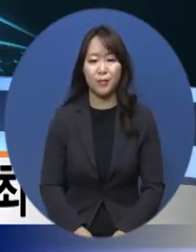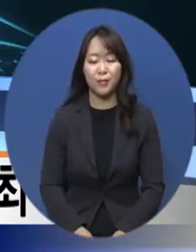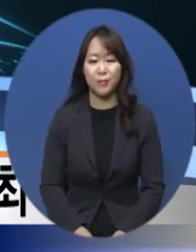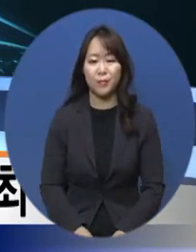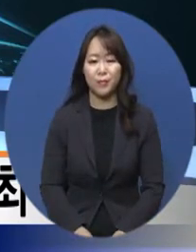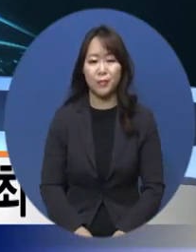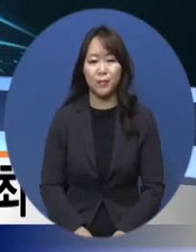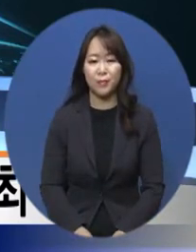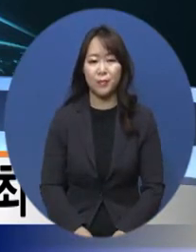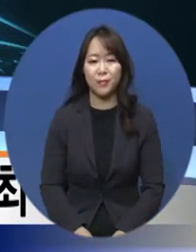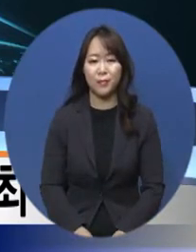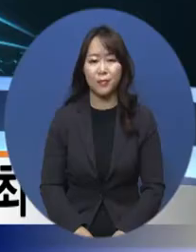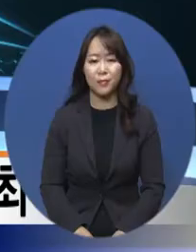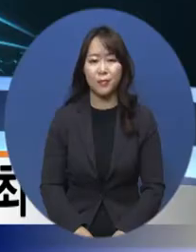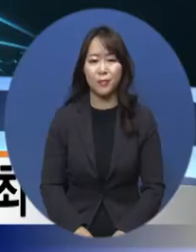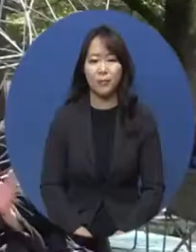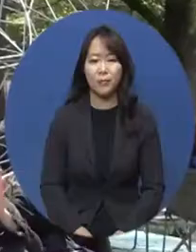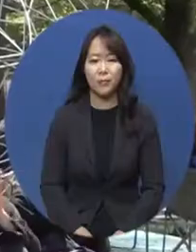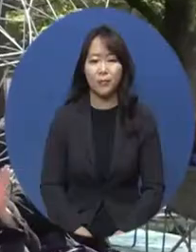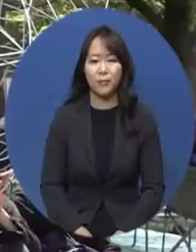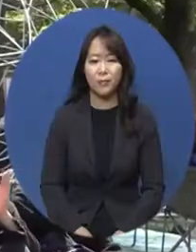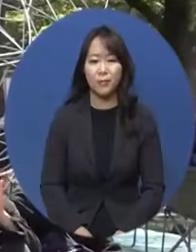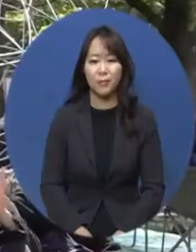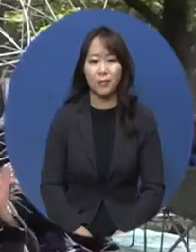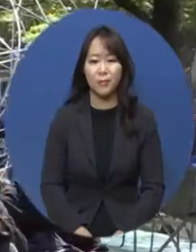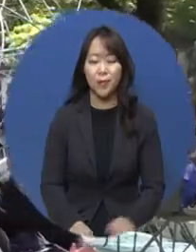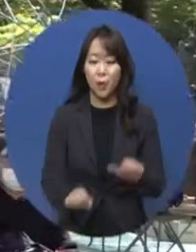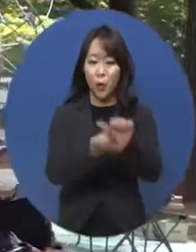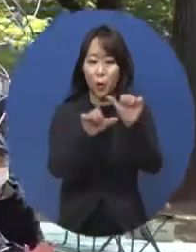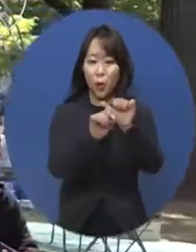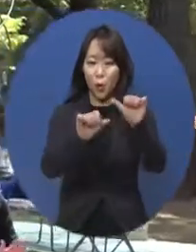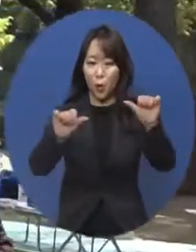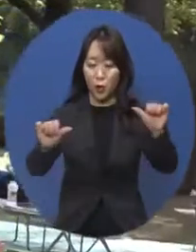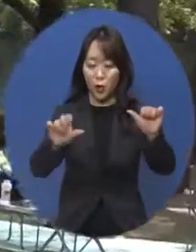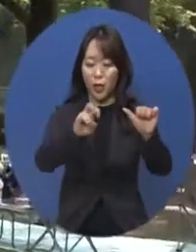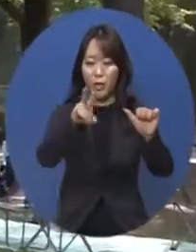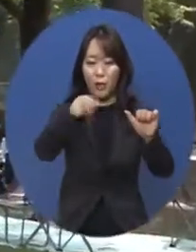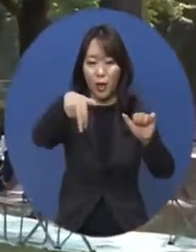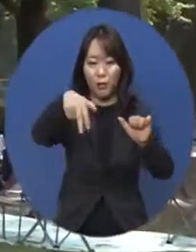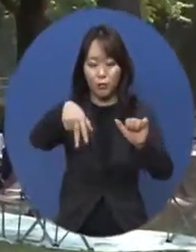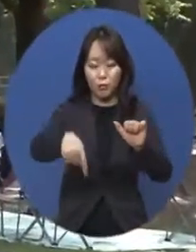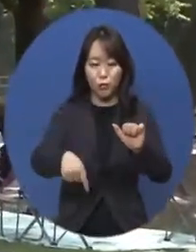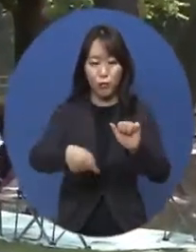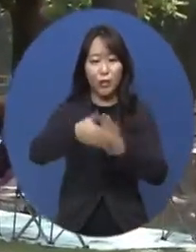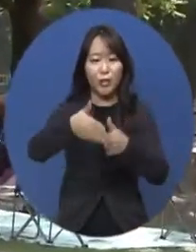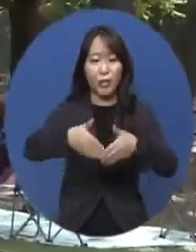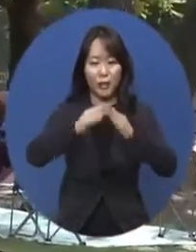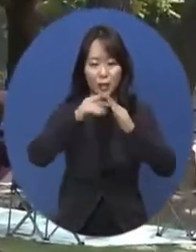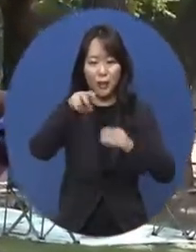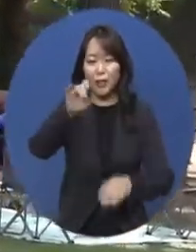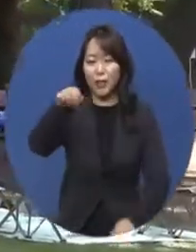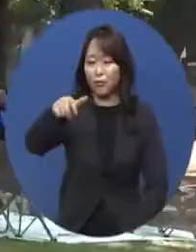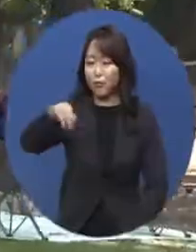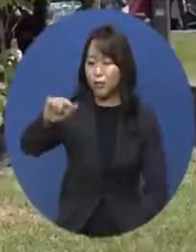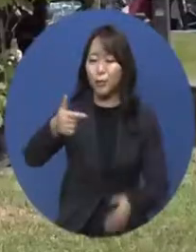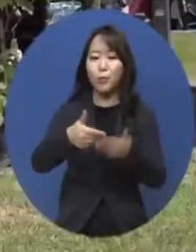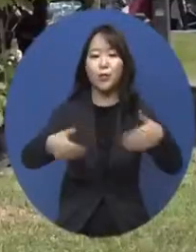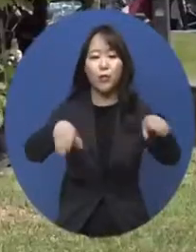감동을 정운선 기자가 전합니다. 5월 5일 양주시립 장욱진 미술관 야외